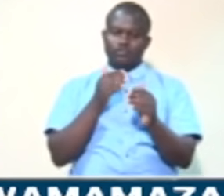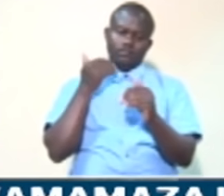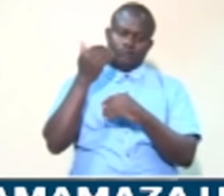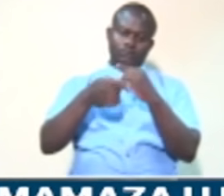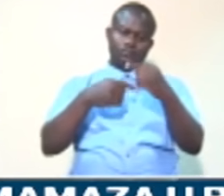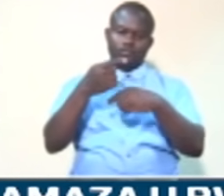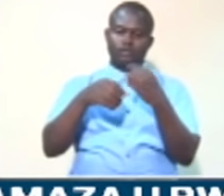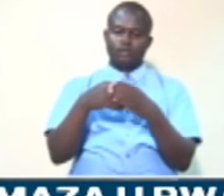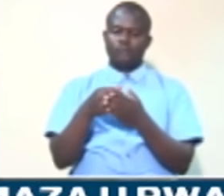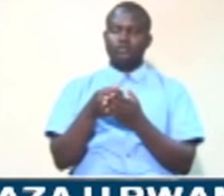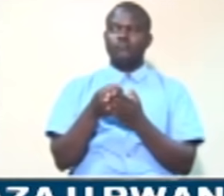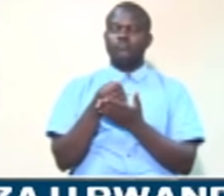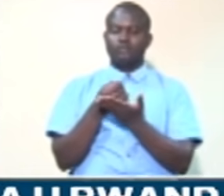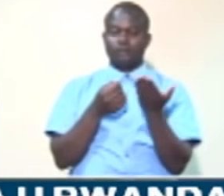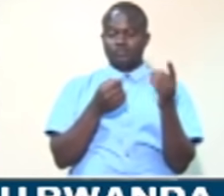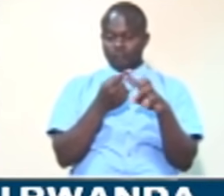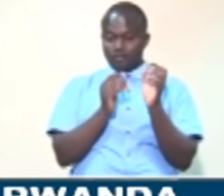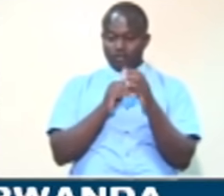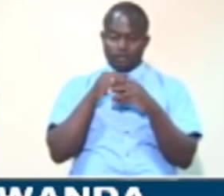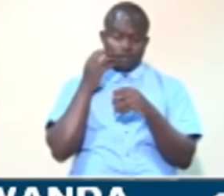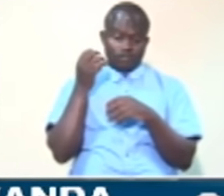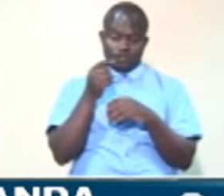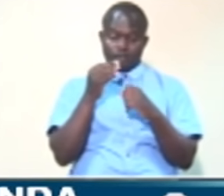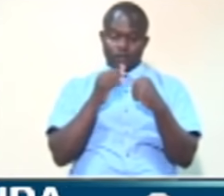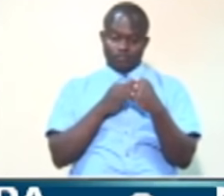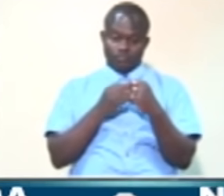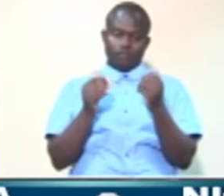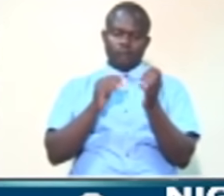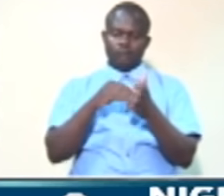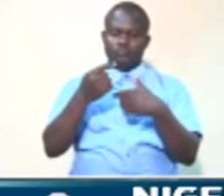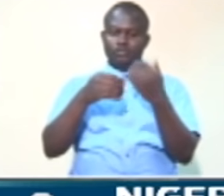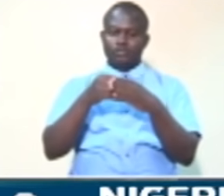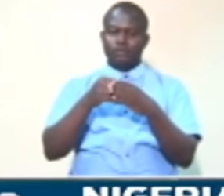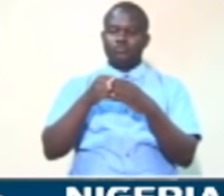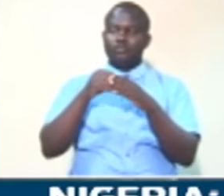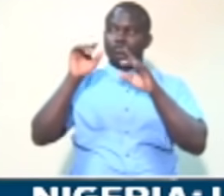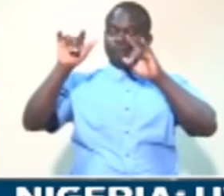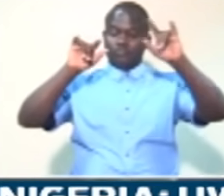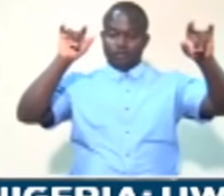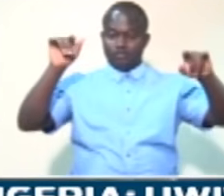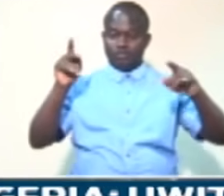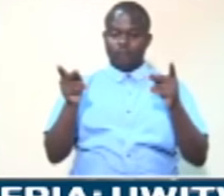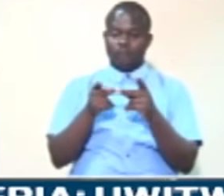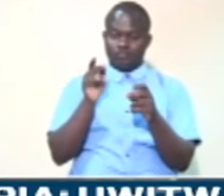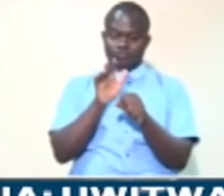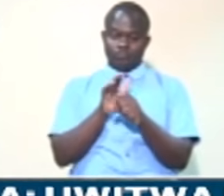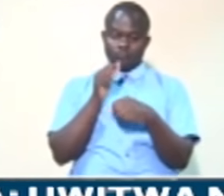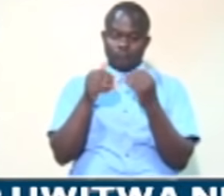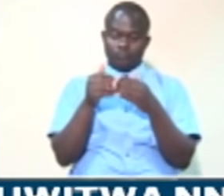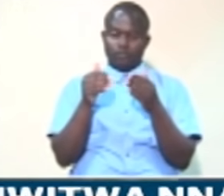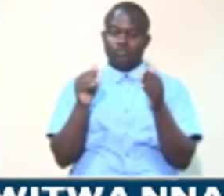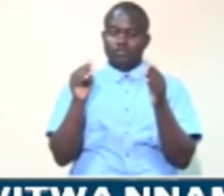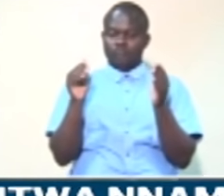gutwara imizigo gusa. Icyakora mu kwa munani twongeye gusubukura ingendo mu byerekezo byinshi, tunafungura